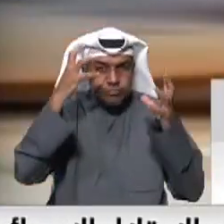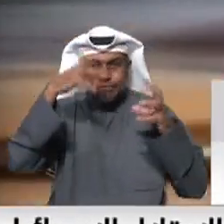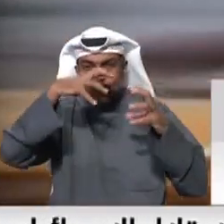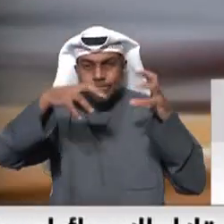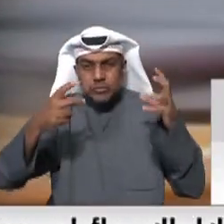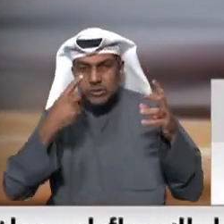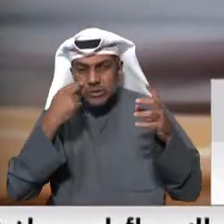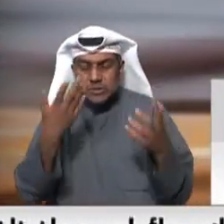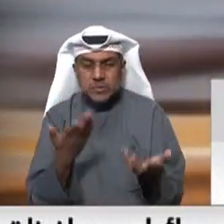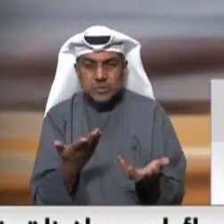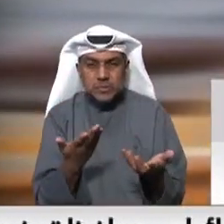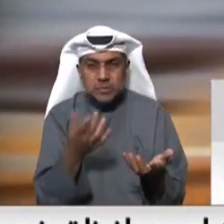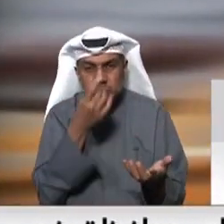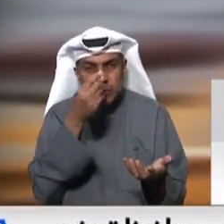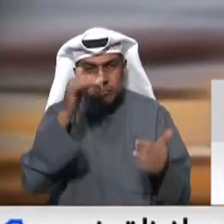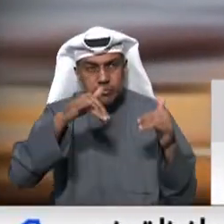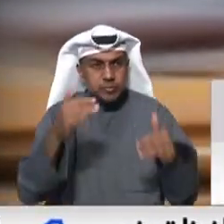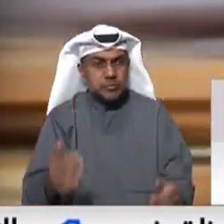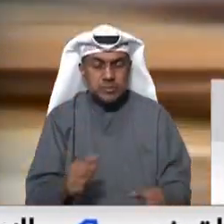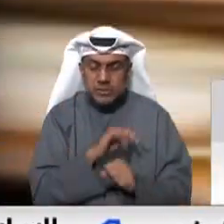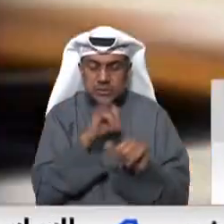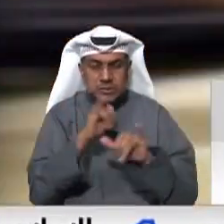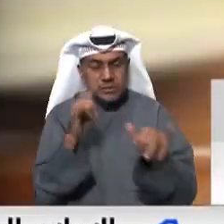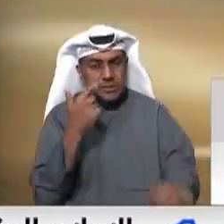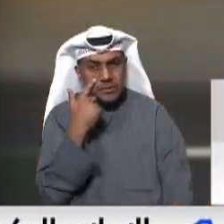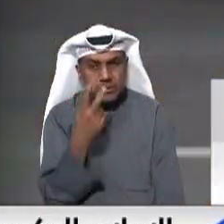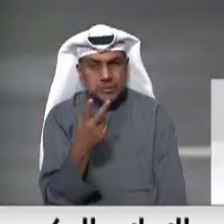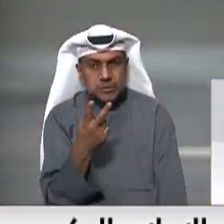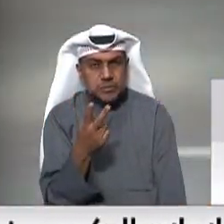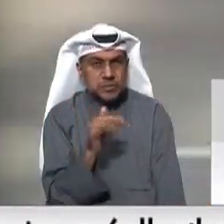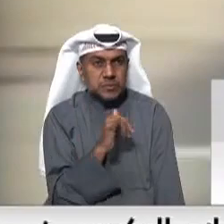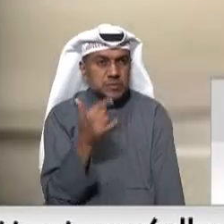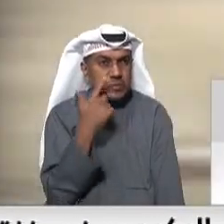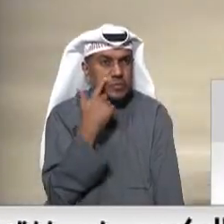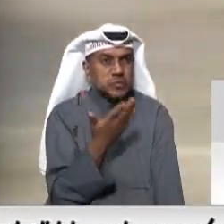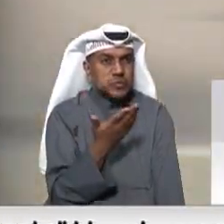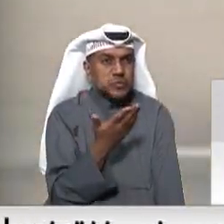الآخر. مشهد صعب جدا، يعني نعيشه